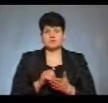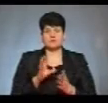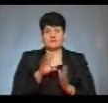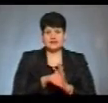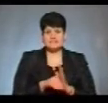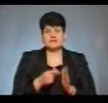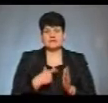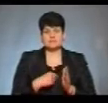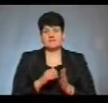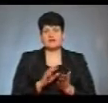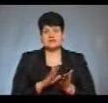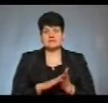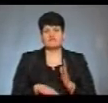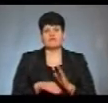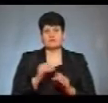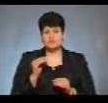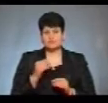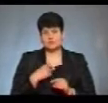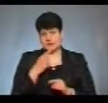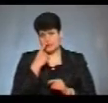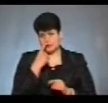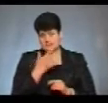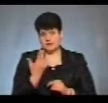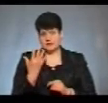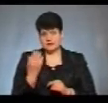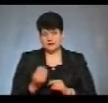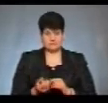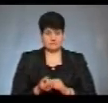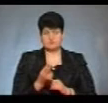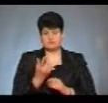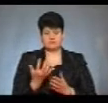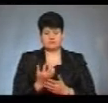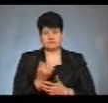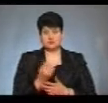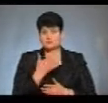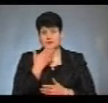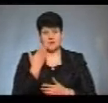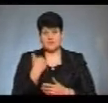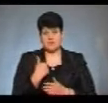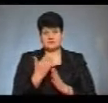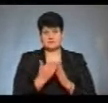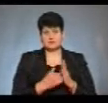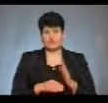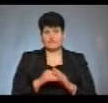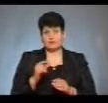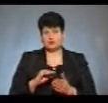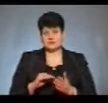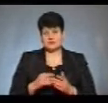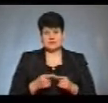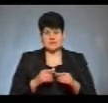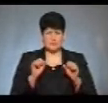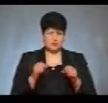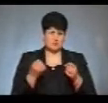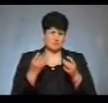реєстр виборців, оскільки нещодавно, кілька днів тому, виявили, що немає в списку виборців. Це можна просто зробити